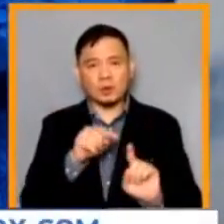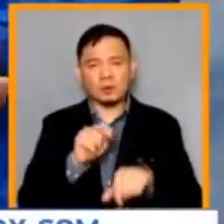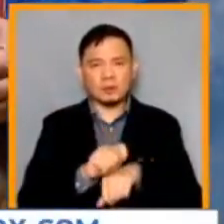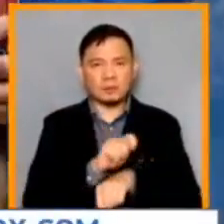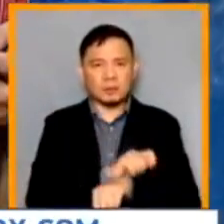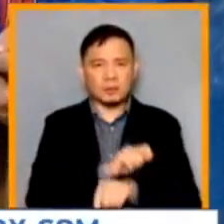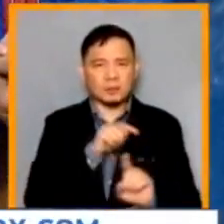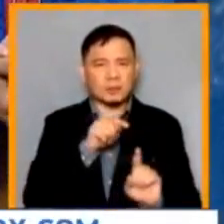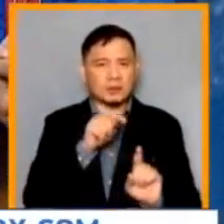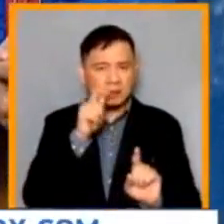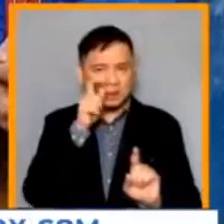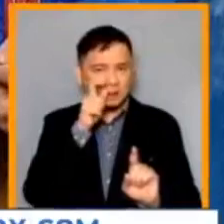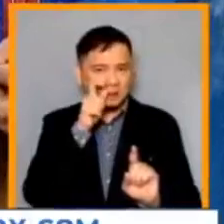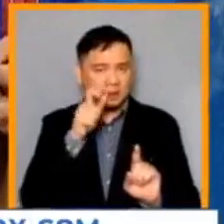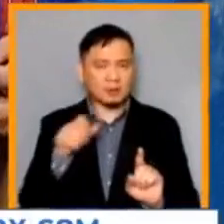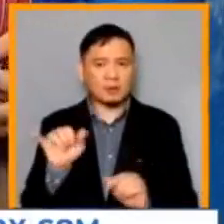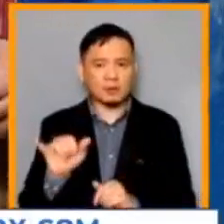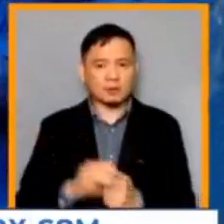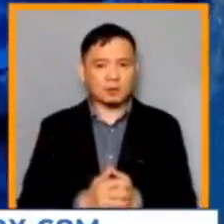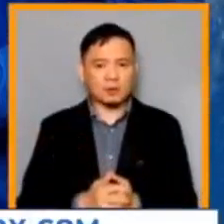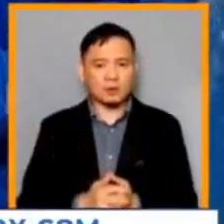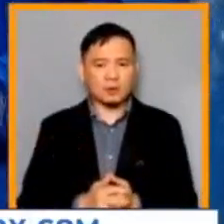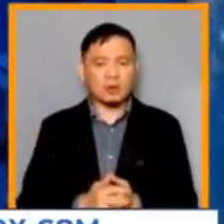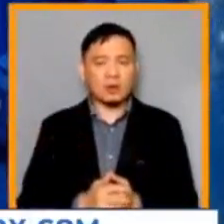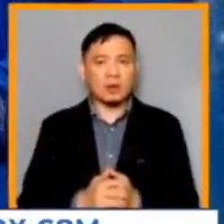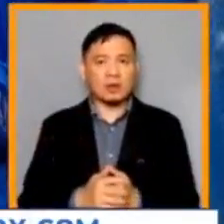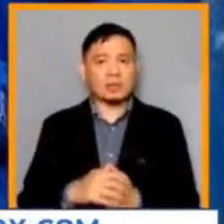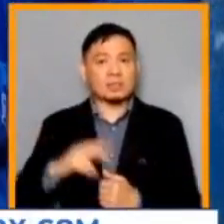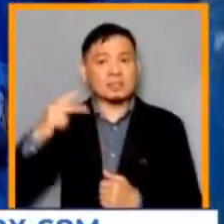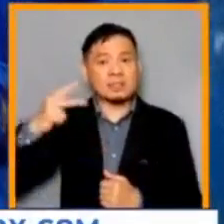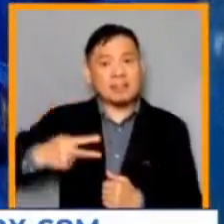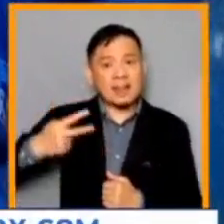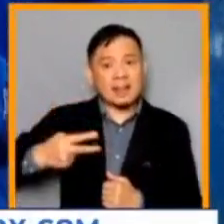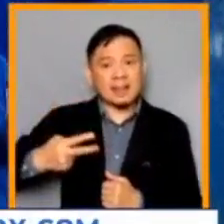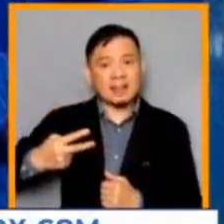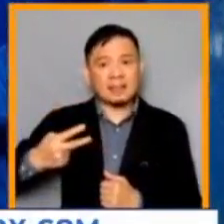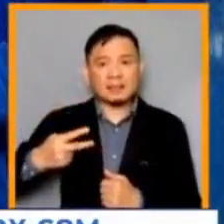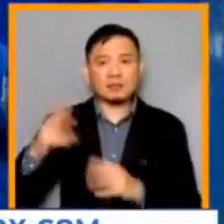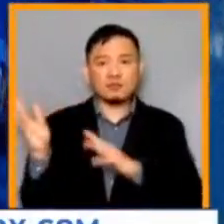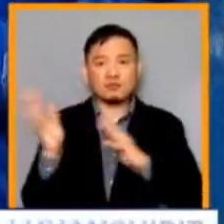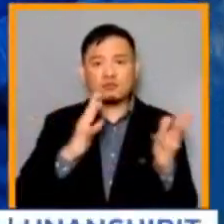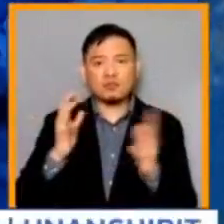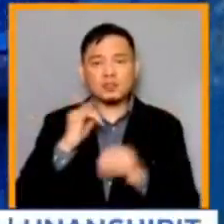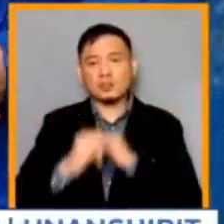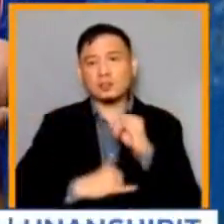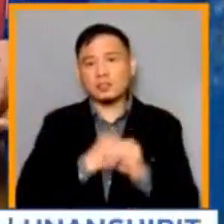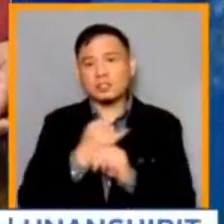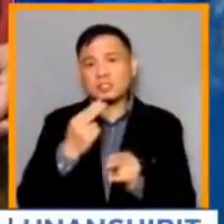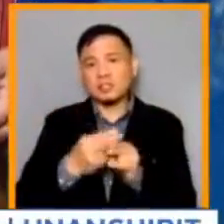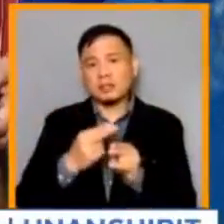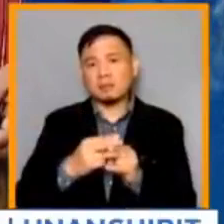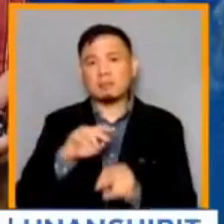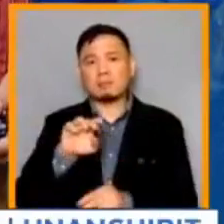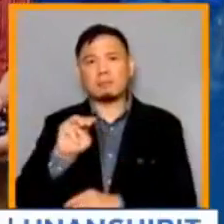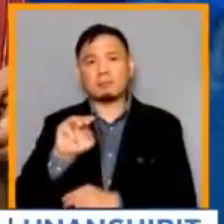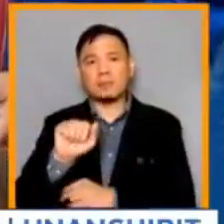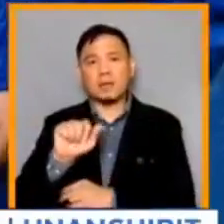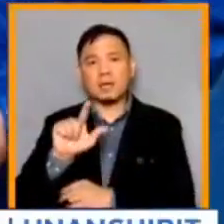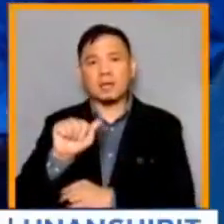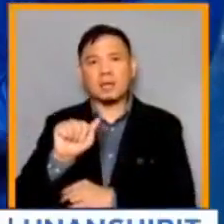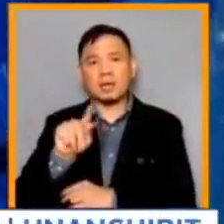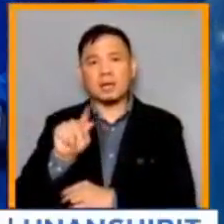samantala, patuloy nating binabantayan yung bagyong may international name na malakas. Huli ang nakita ng